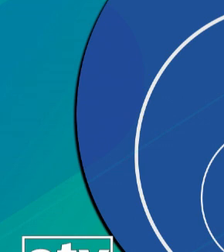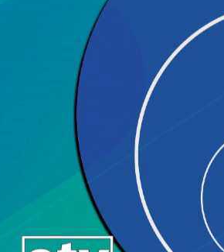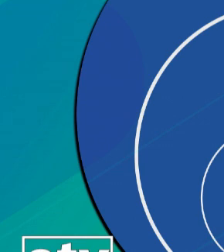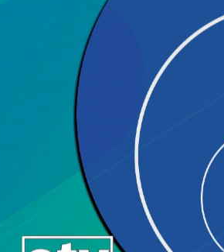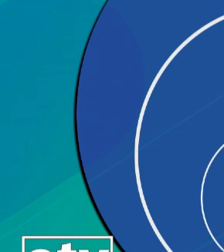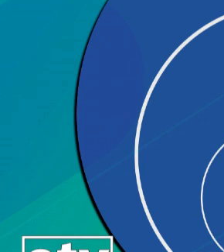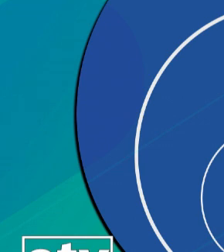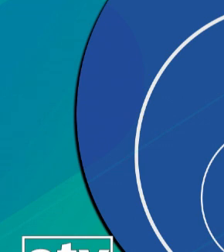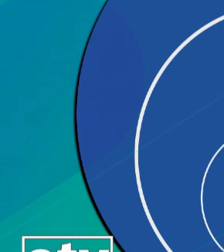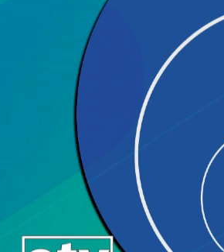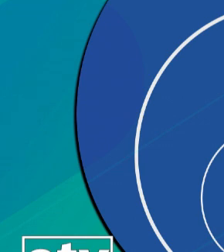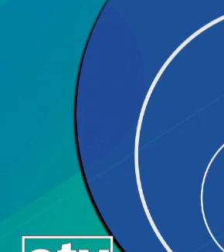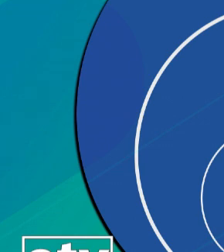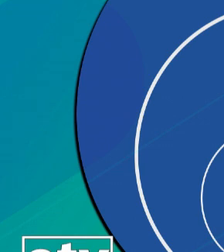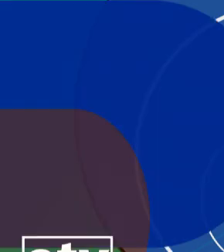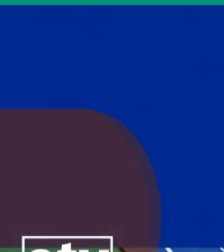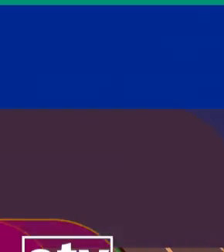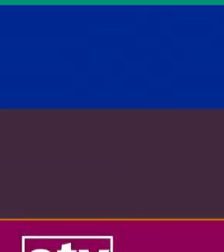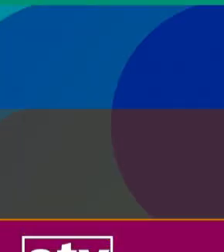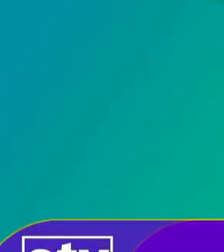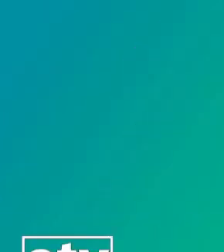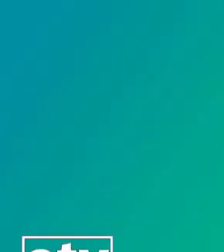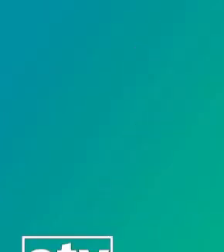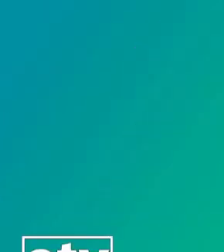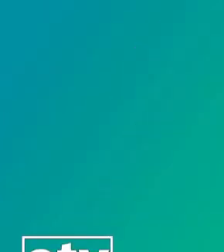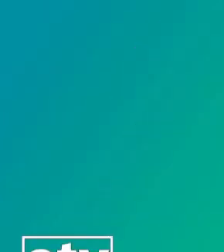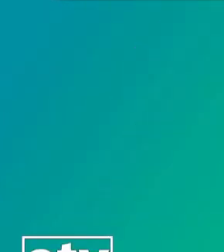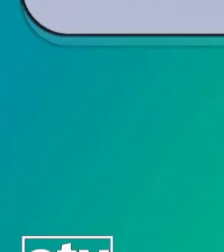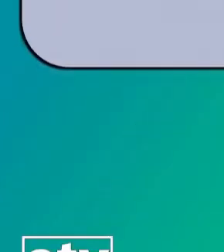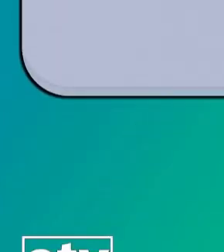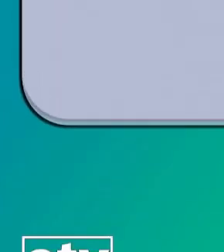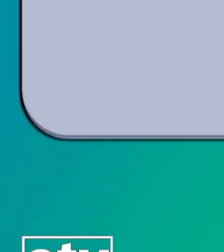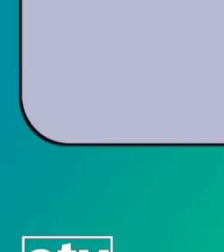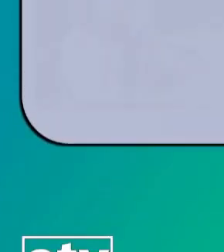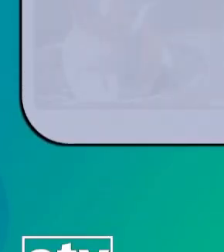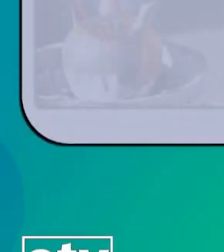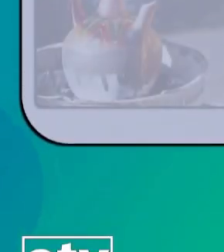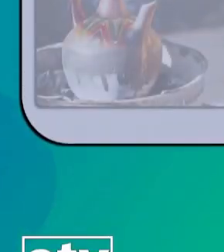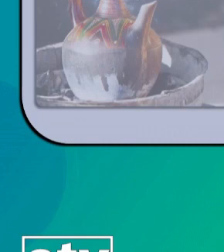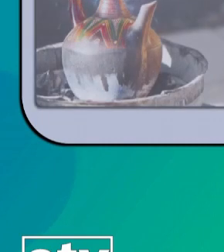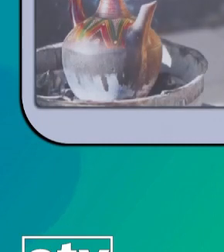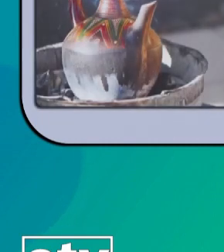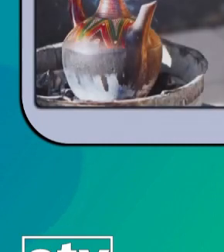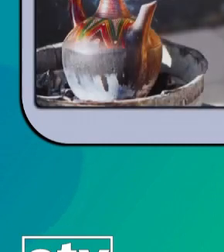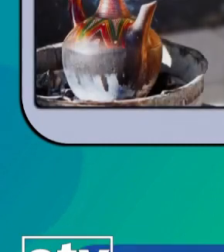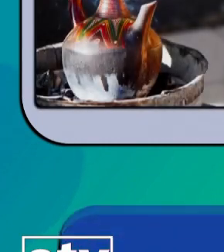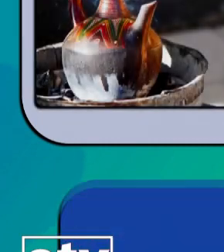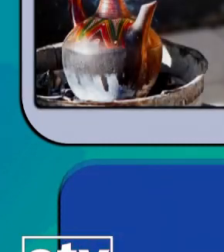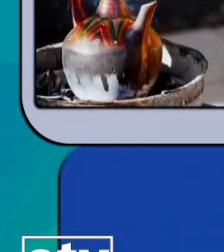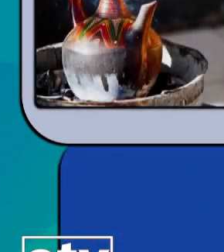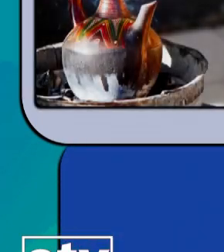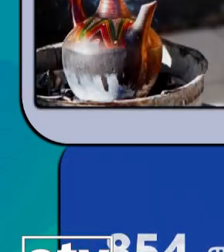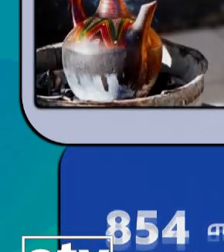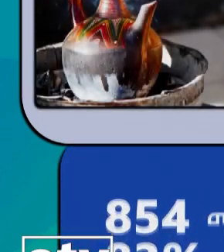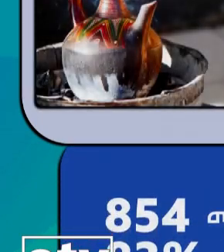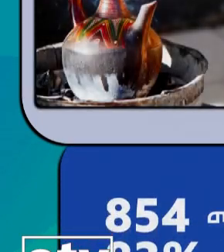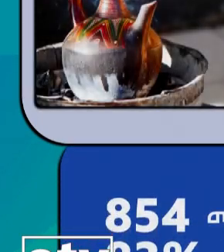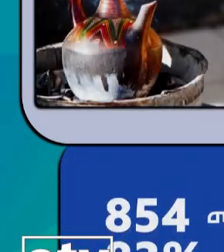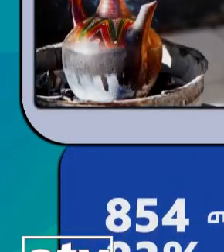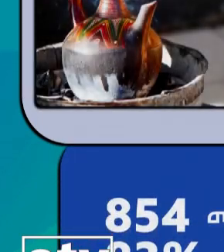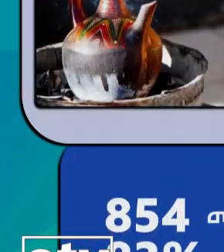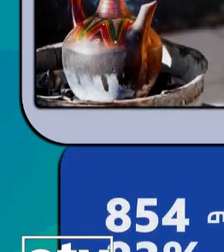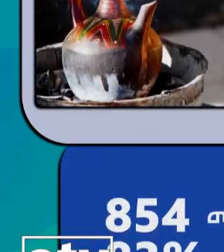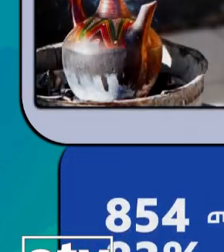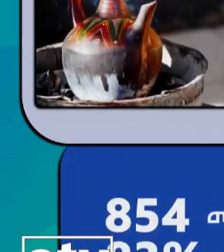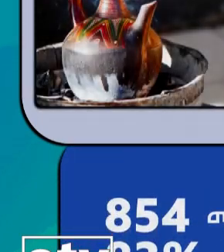ምንዛሬ ውስጥ። የማዕድን ዘርፉ ደግሞ 207 ሚሊዮን የአሜሪካን ዶላር የተገኘበት ነው። ይህም በአፈጻጸም ሲታይ እንግዲህ